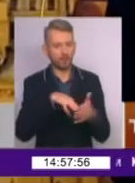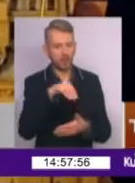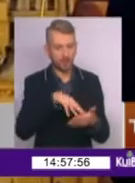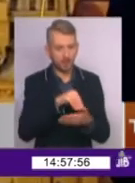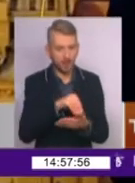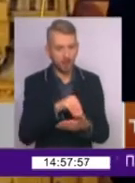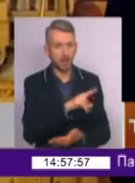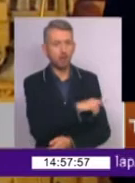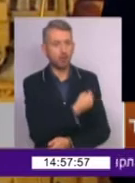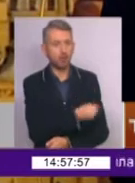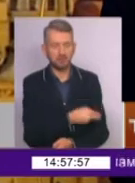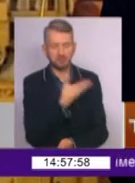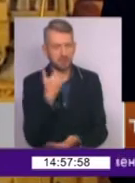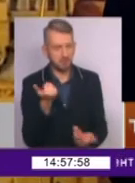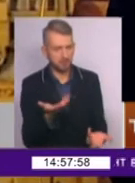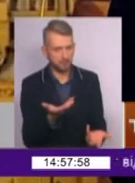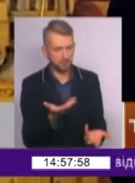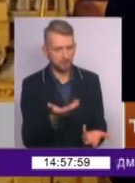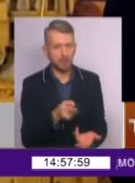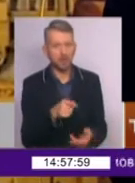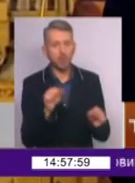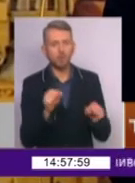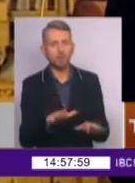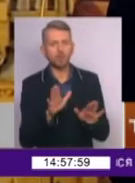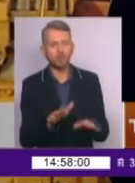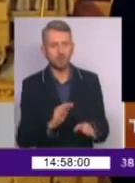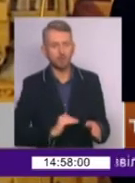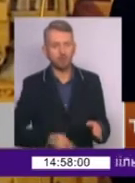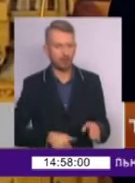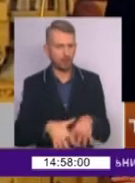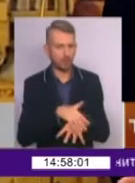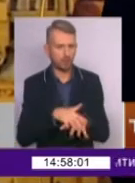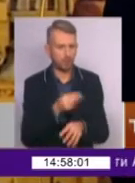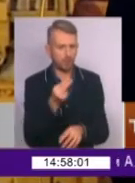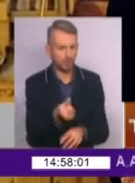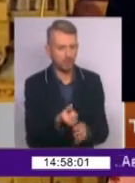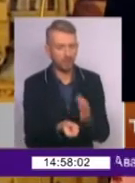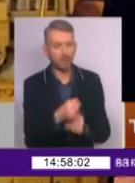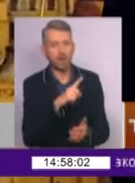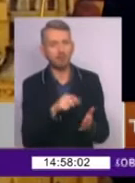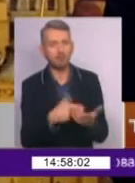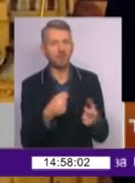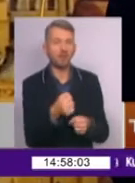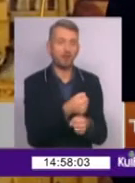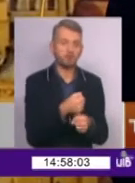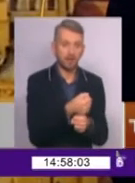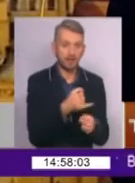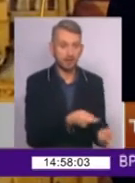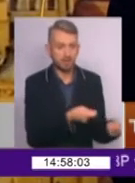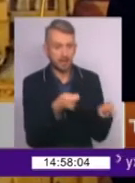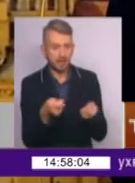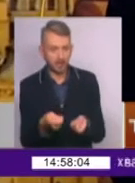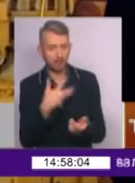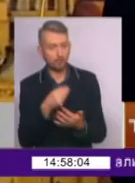то поліклініки нею не забезпечені. Її можна тільки на приватному ринку придбати. Виникає питання, де в аптеці, і принести в